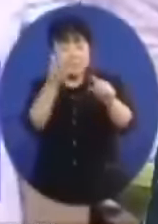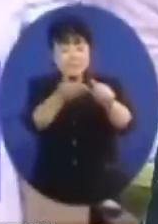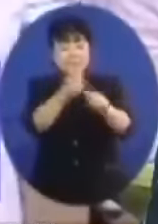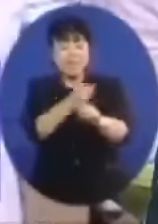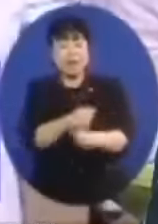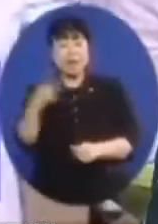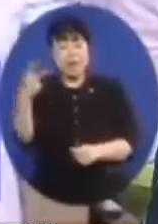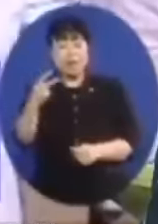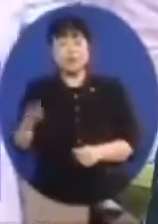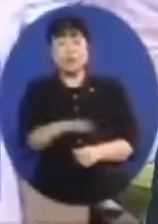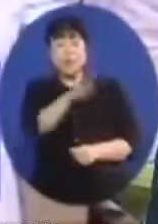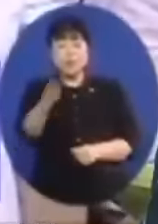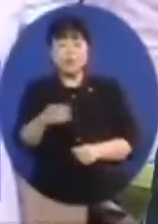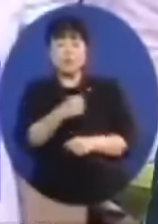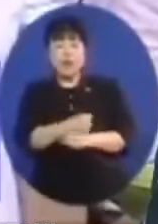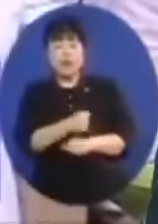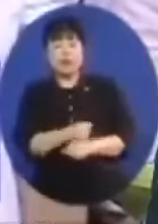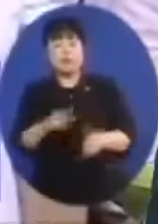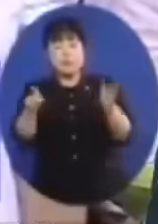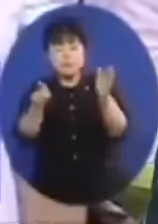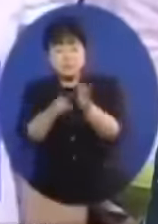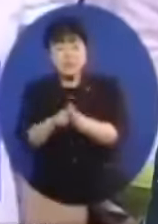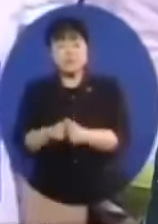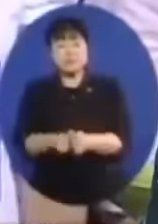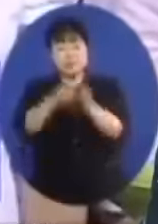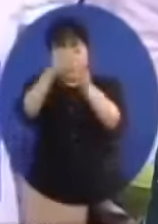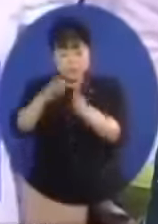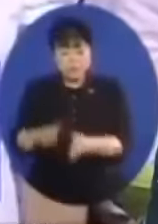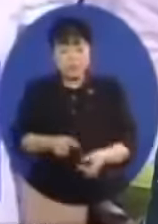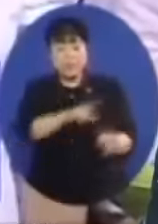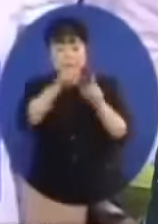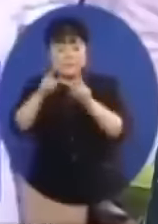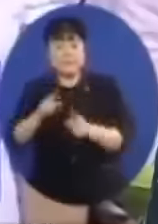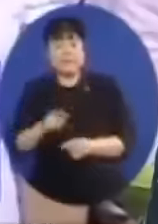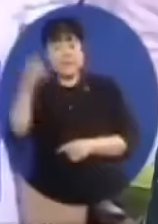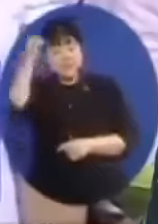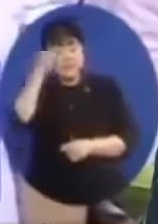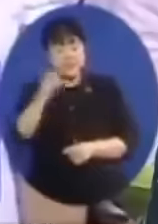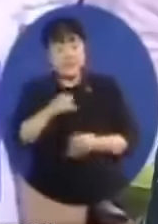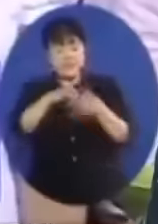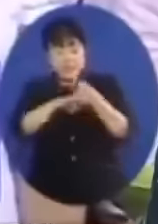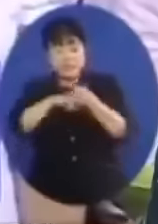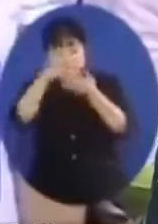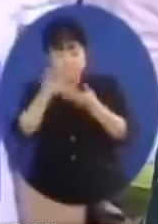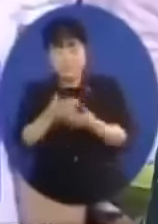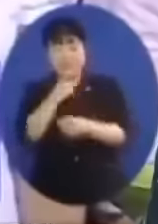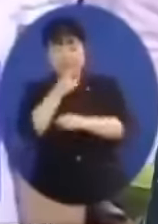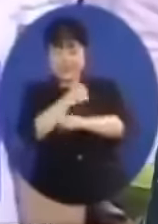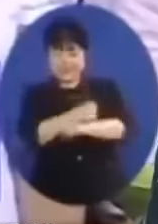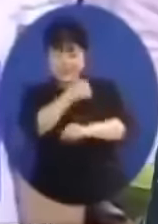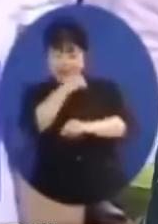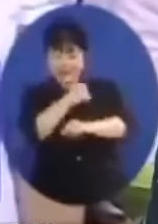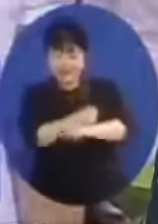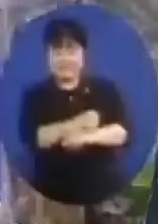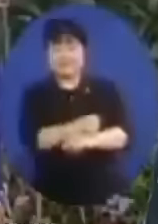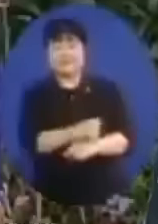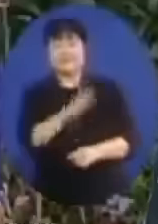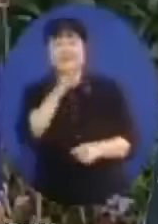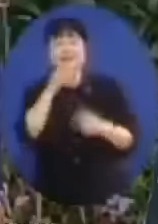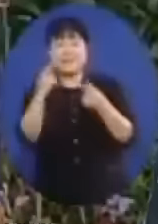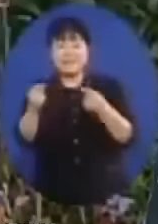이방인에게 미치게 하고 또 우리로 하여금 믿음으로 말미암아 성령의 약속을 받게 하려 하십니다.